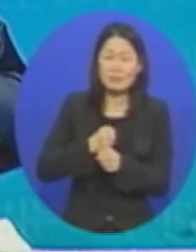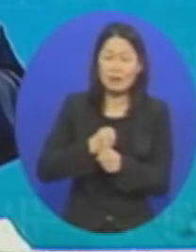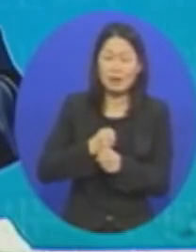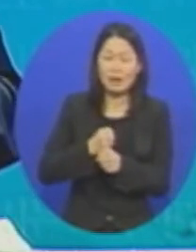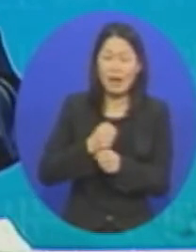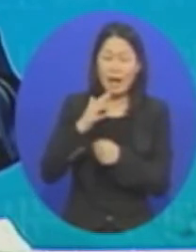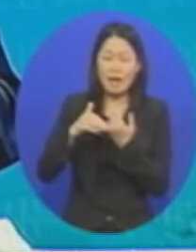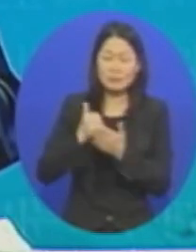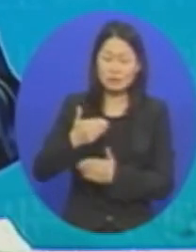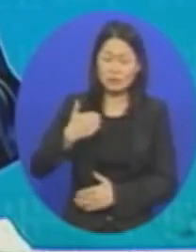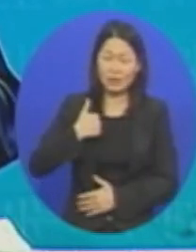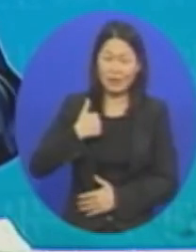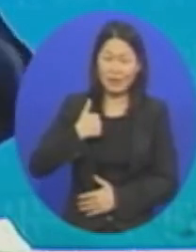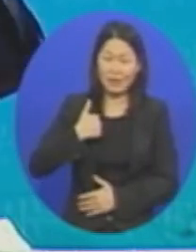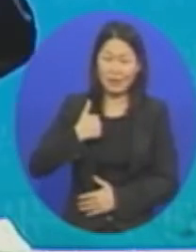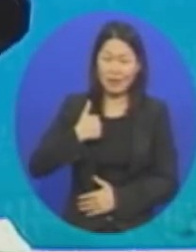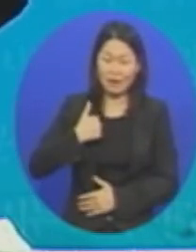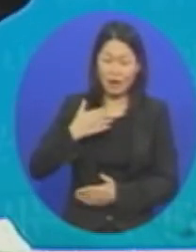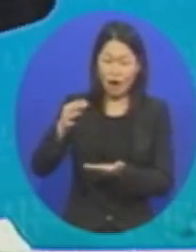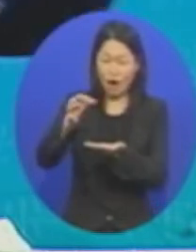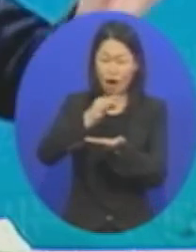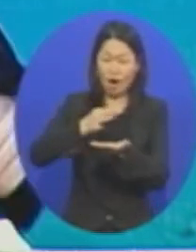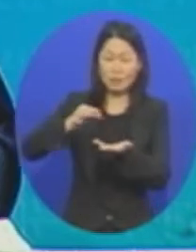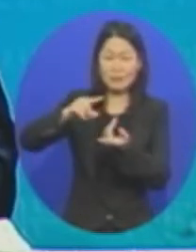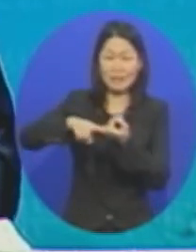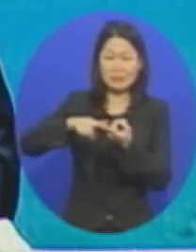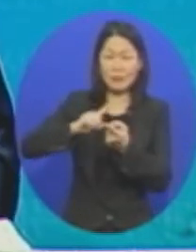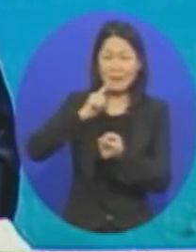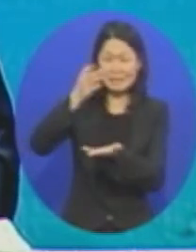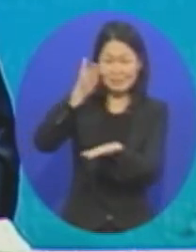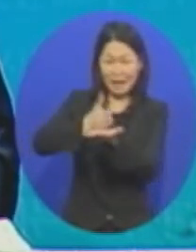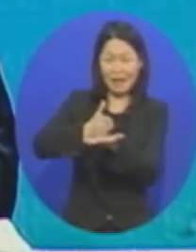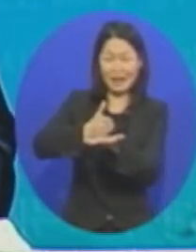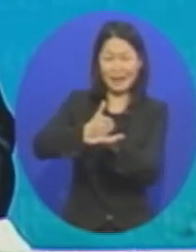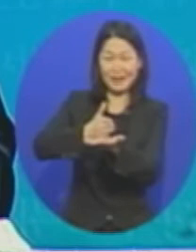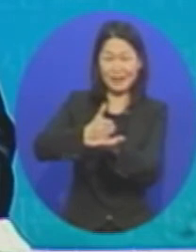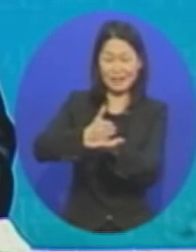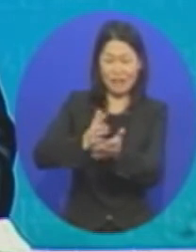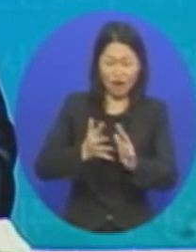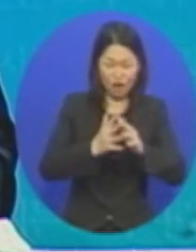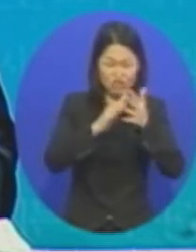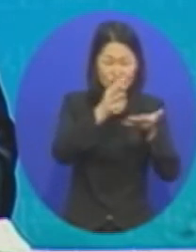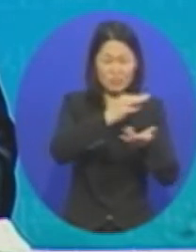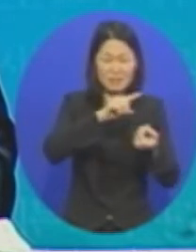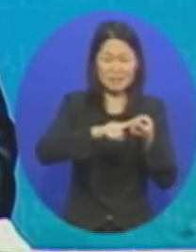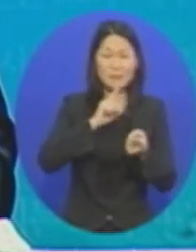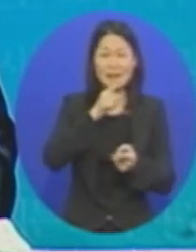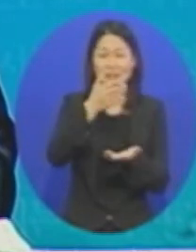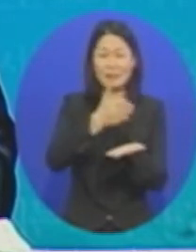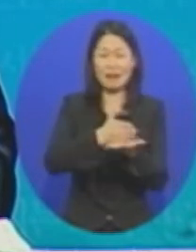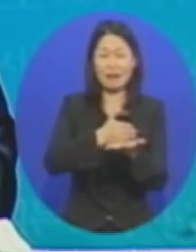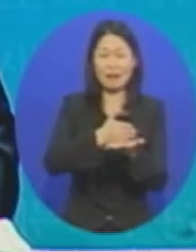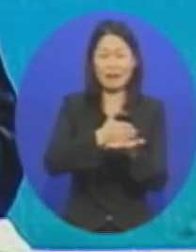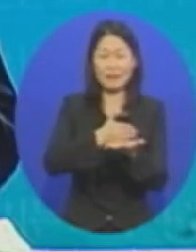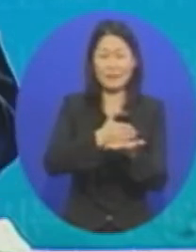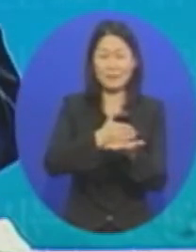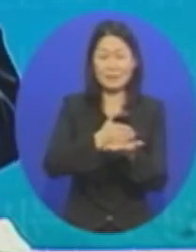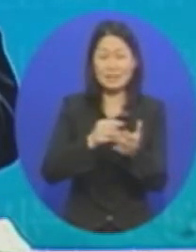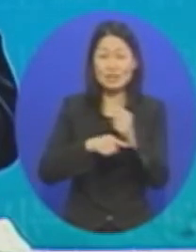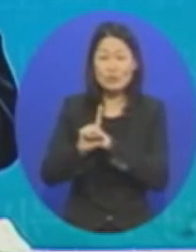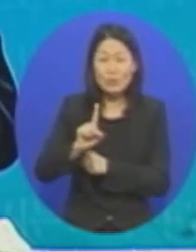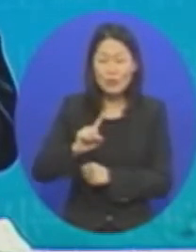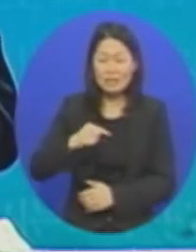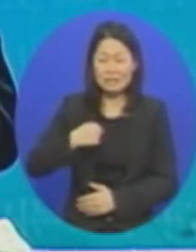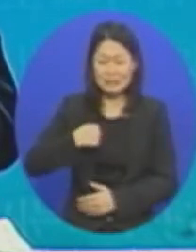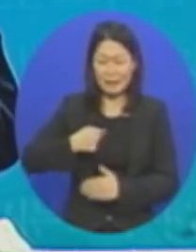하나님께서 저에게 헌금에 대해서 말하지 마 건축 원금에 대해서 말하지 마 이유는 제